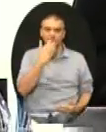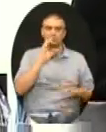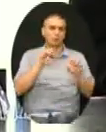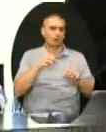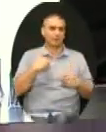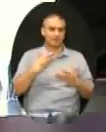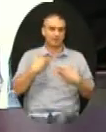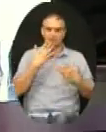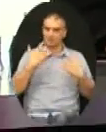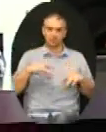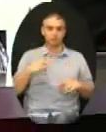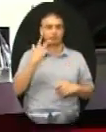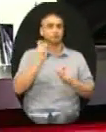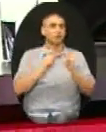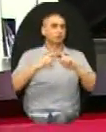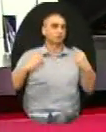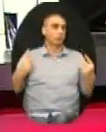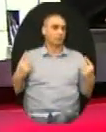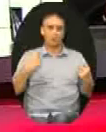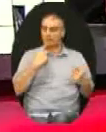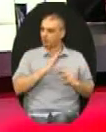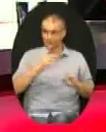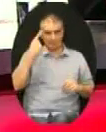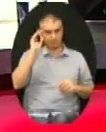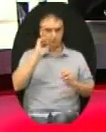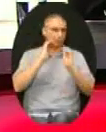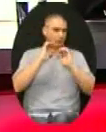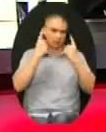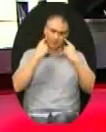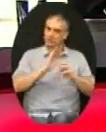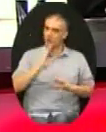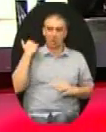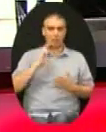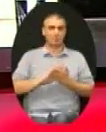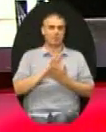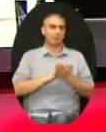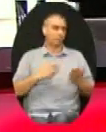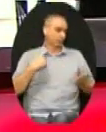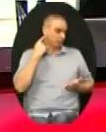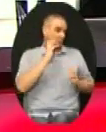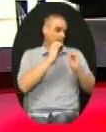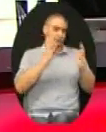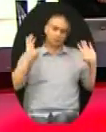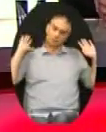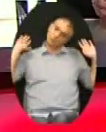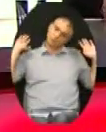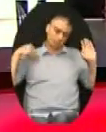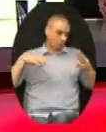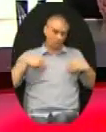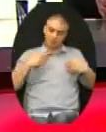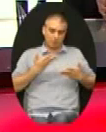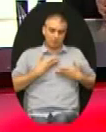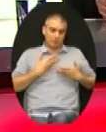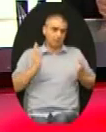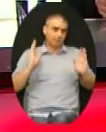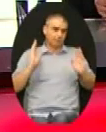אני מקבל הכחשות של שלושה אנשים שונים, שאומרים שזו המצאה של התקשורת החרדית, אבל מילא. אני שמעתי את זה בתקשורת, אני לא לוקח, לא קיבלתי